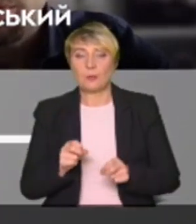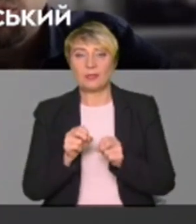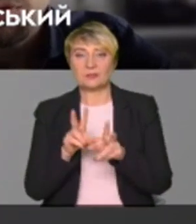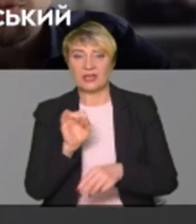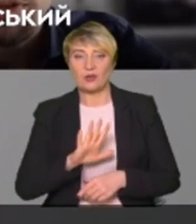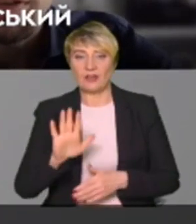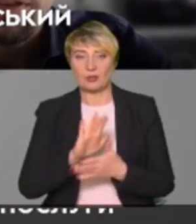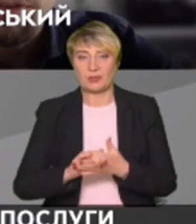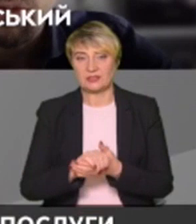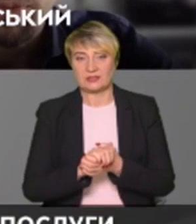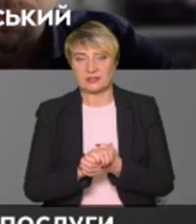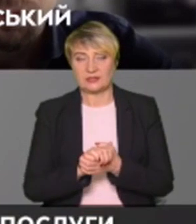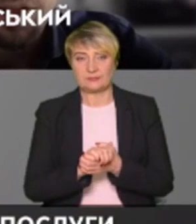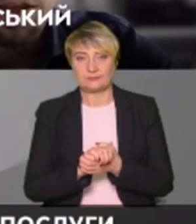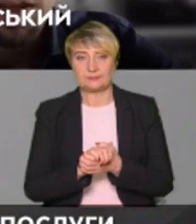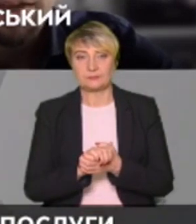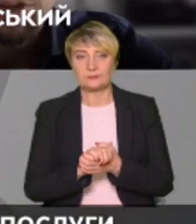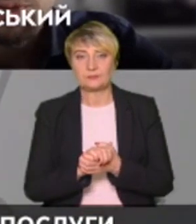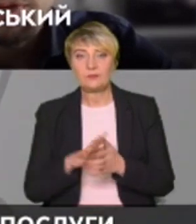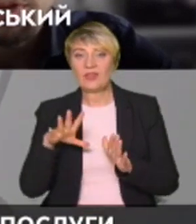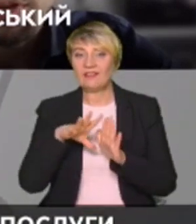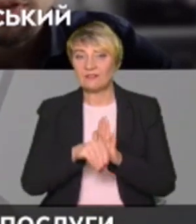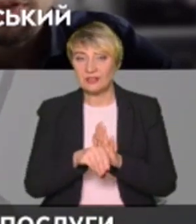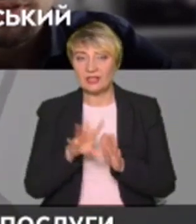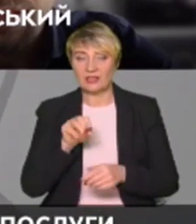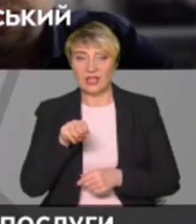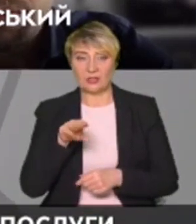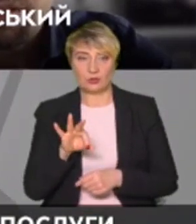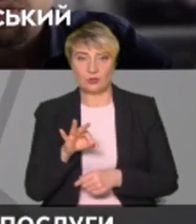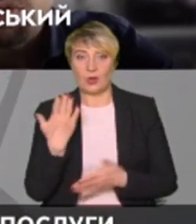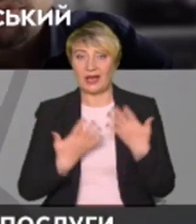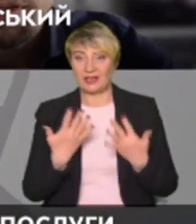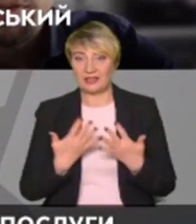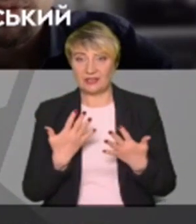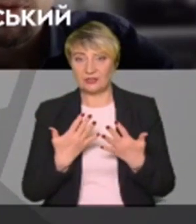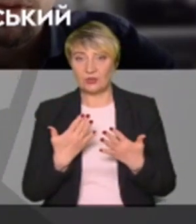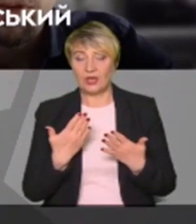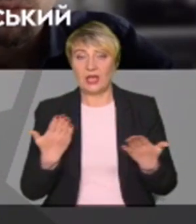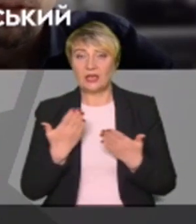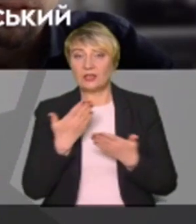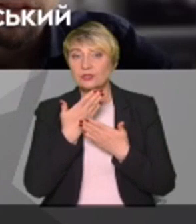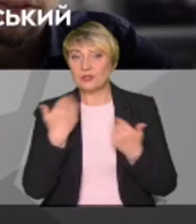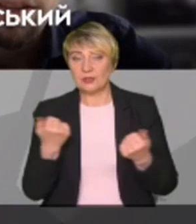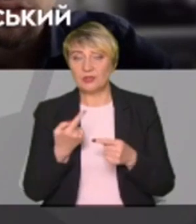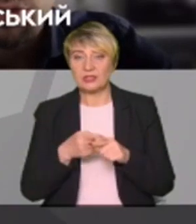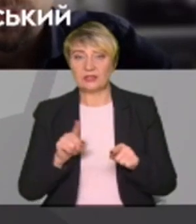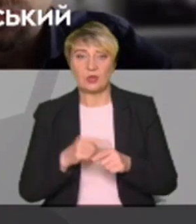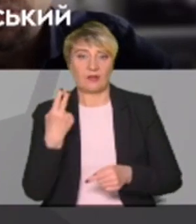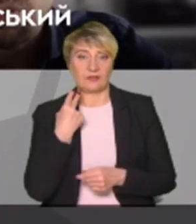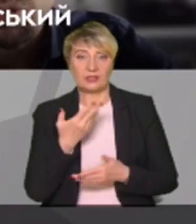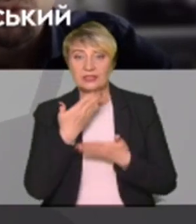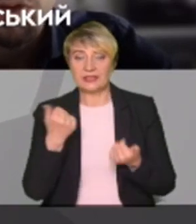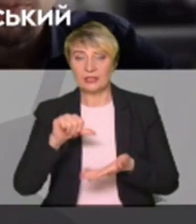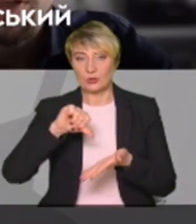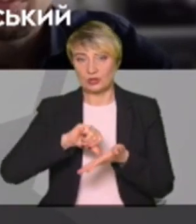Союзі повністю відданий на відкуп НАТО. А якщо ця вісь, яку намагається вибудувати Великобританія, яка не є членом